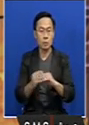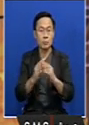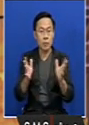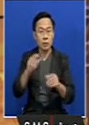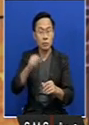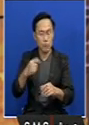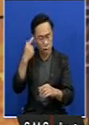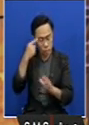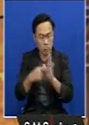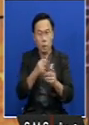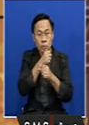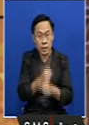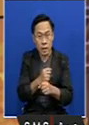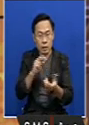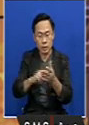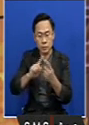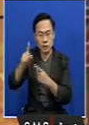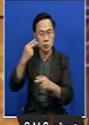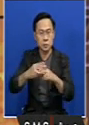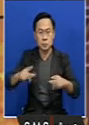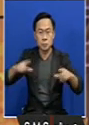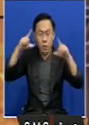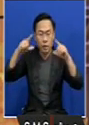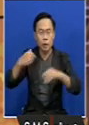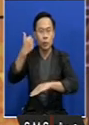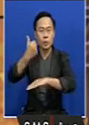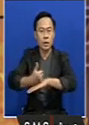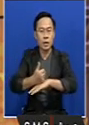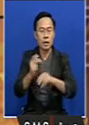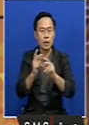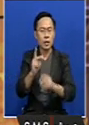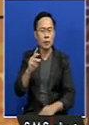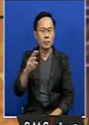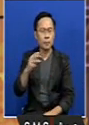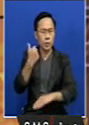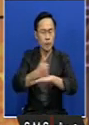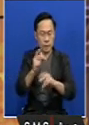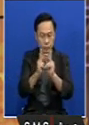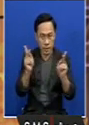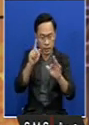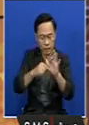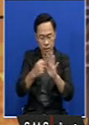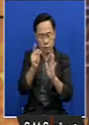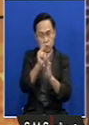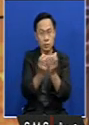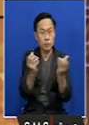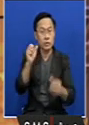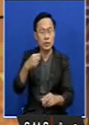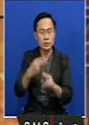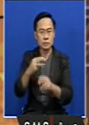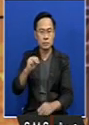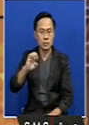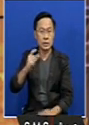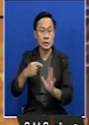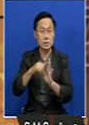จะต้องนึกถึงประธานคณะกรรมการร่างรัฐธรรมนูญอาจารย์มีชัยรชพรครับอาจารย์มีชัยถือว่าเป็นผู้หลักผู้ใหญ่คนนึงที่สำคัญ